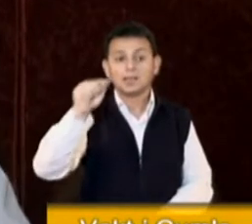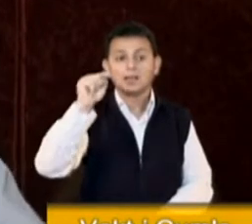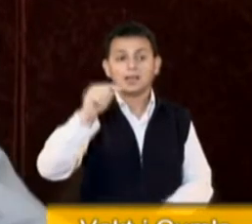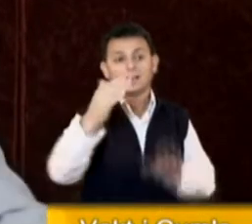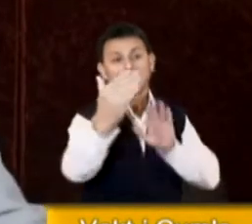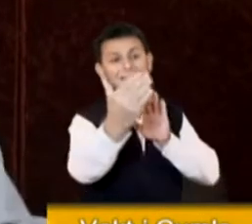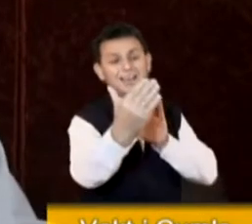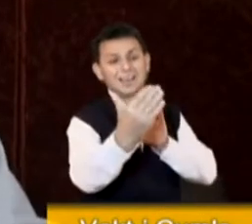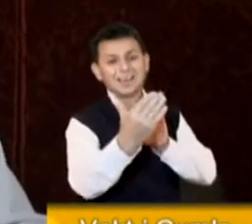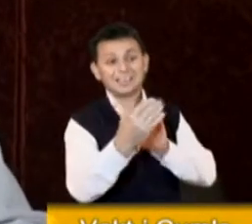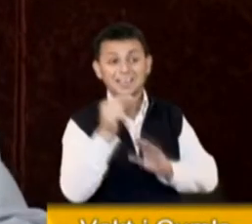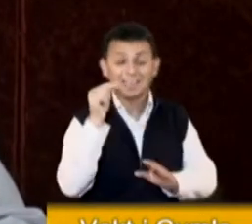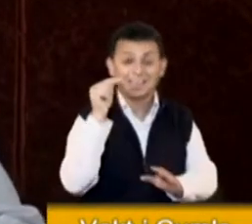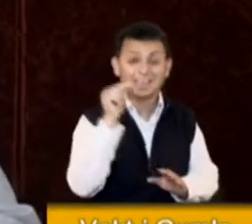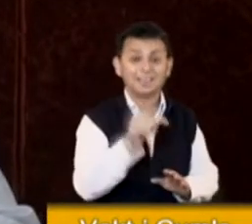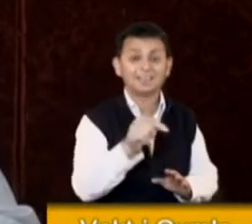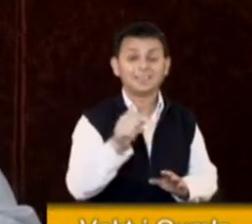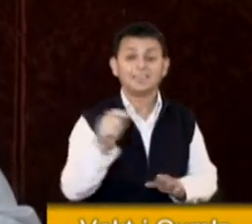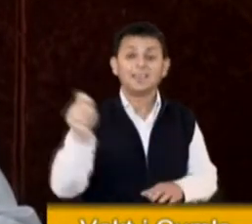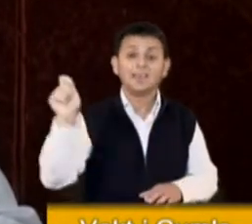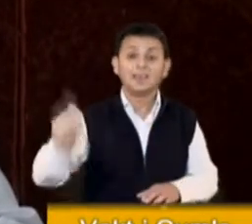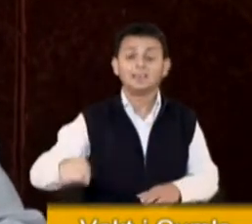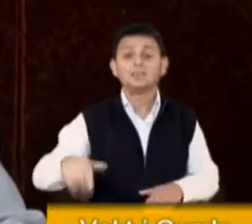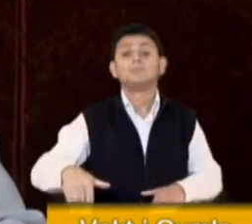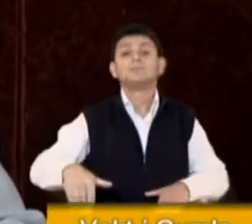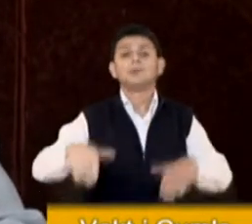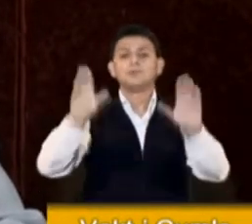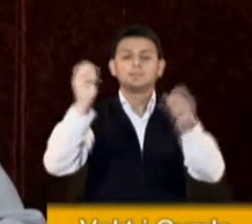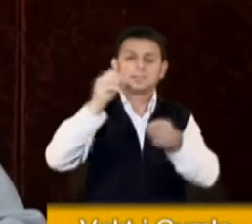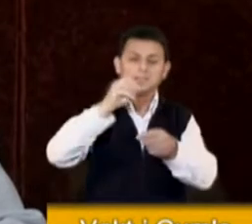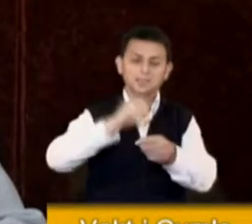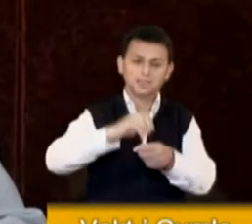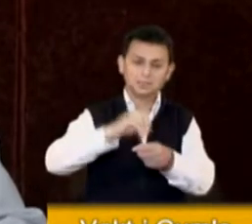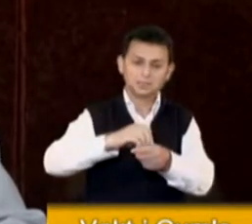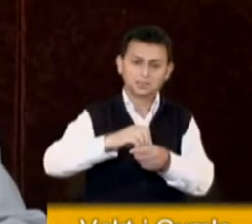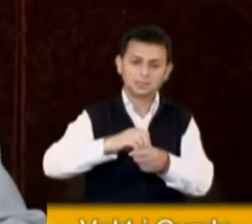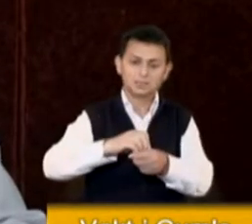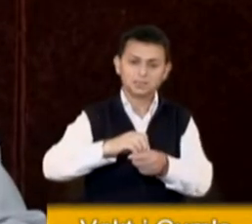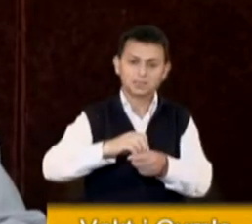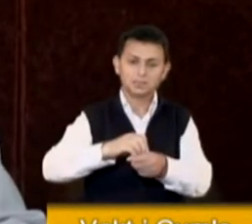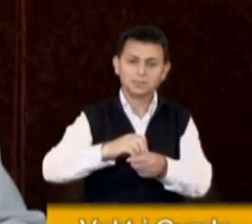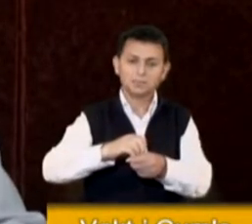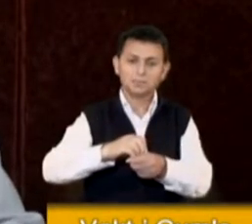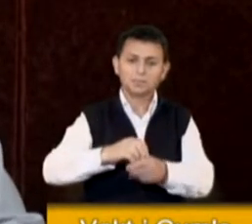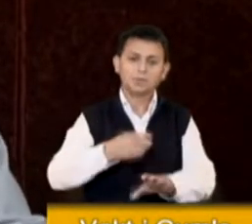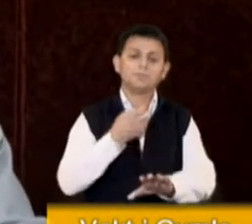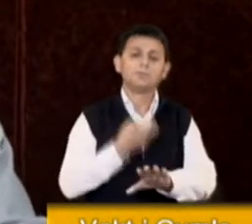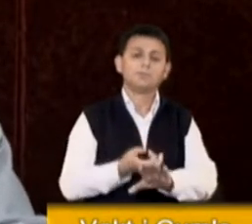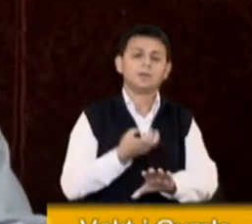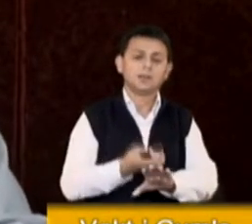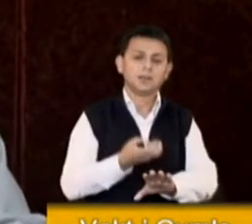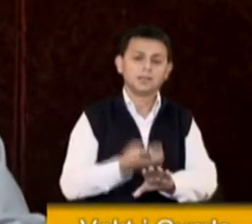tesir etmemesi için maşaallahu la kuvvete illa billah, barekallah